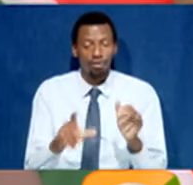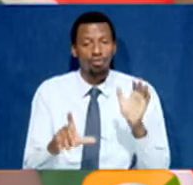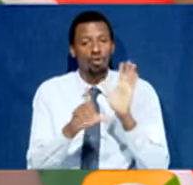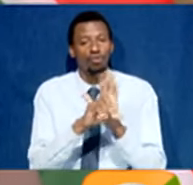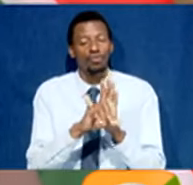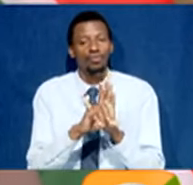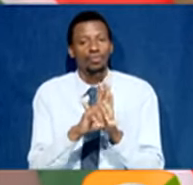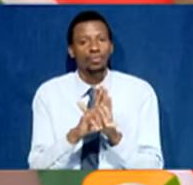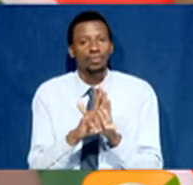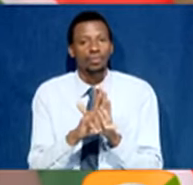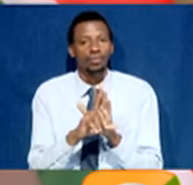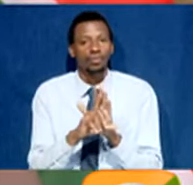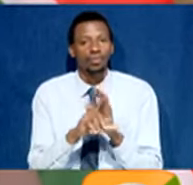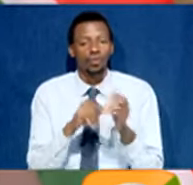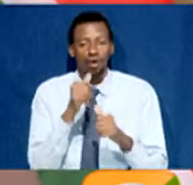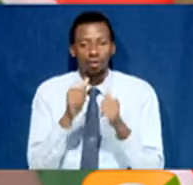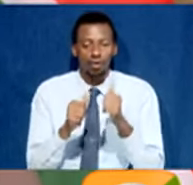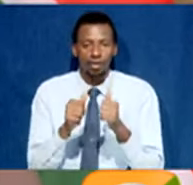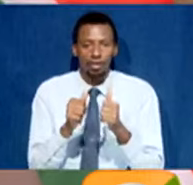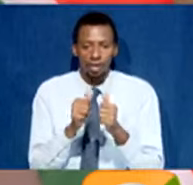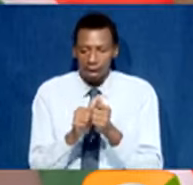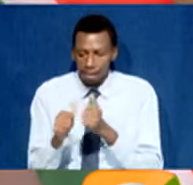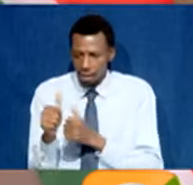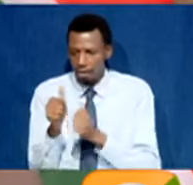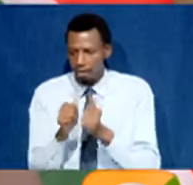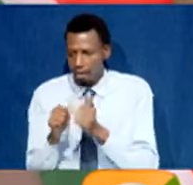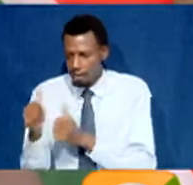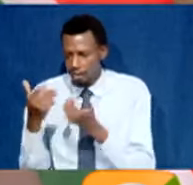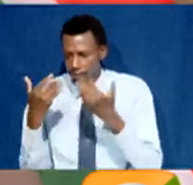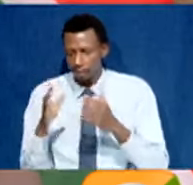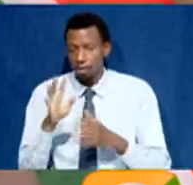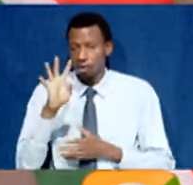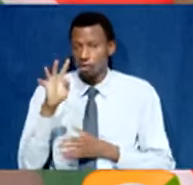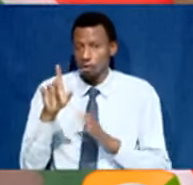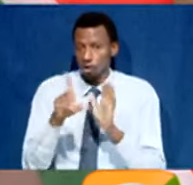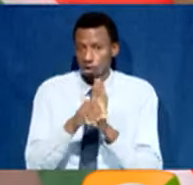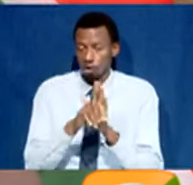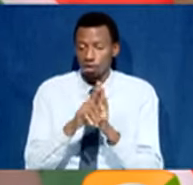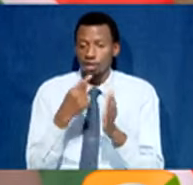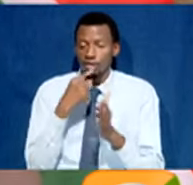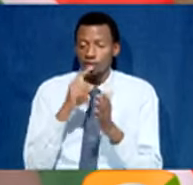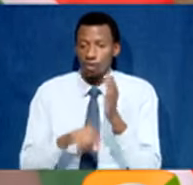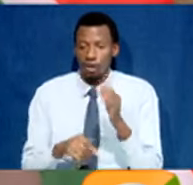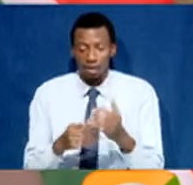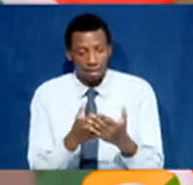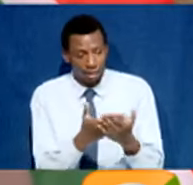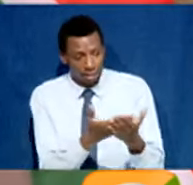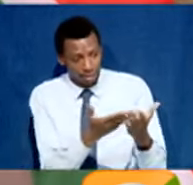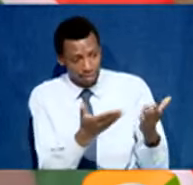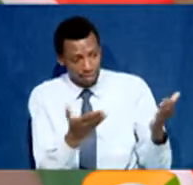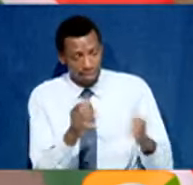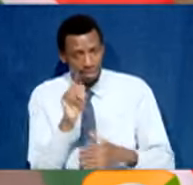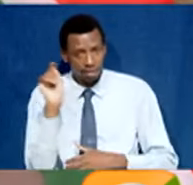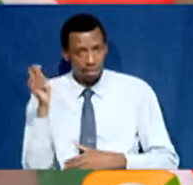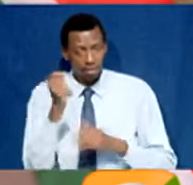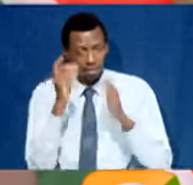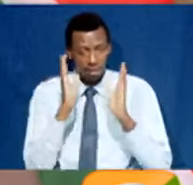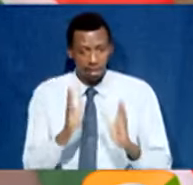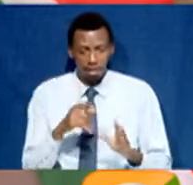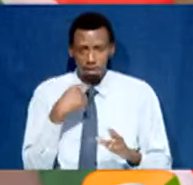ya ambayo tumepitisha hizi sheria ine, tumesema wale wa Kenya ambao